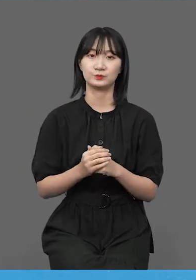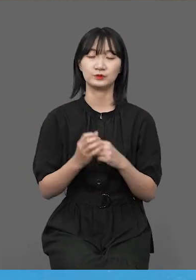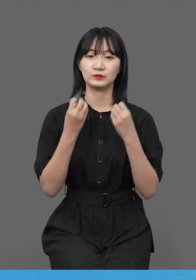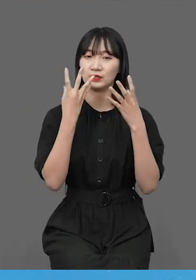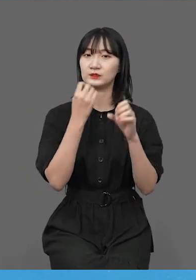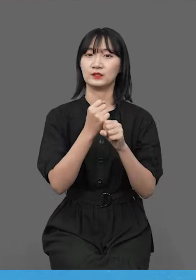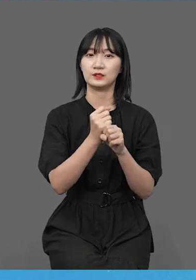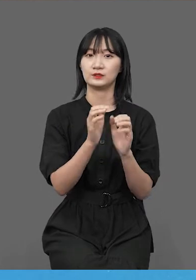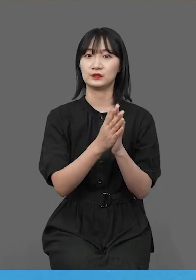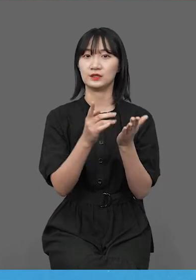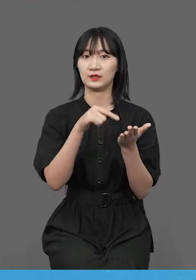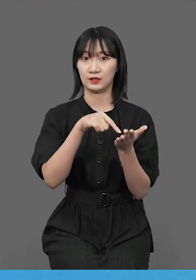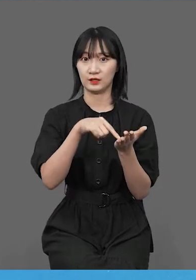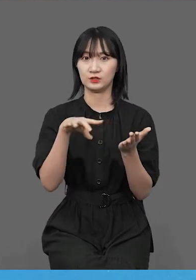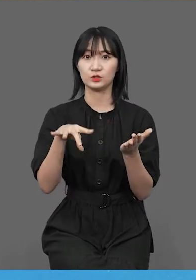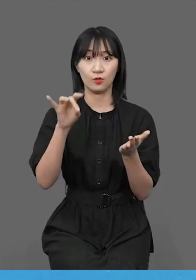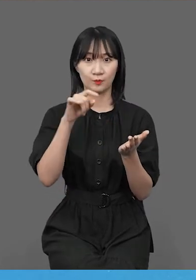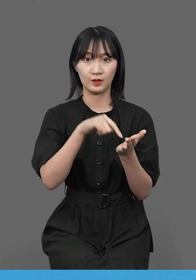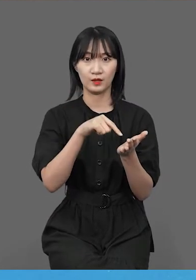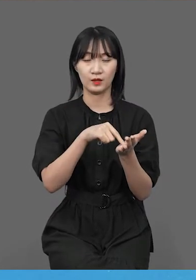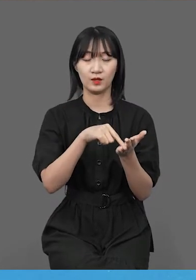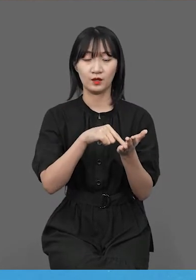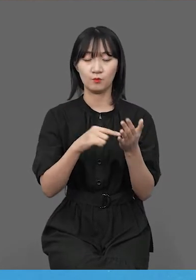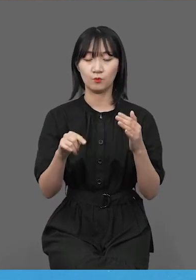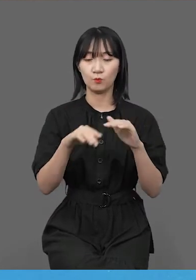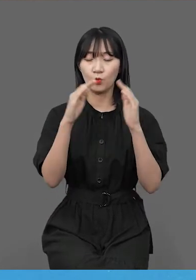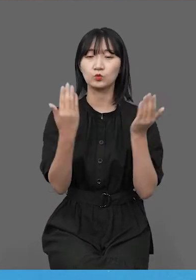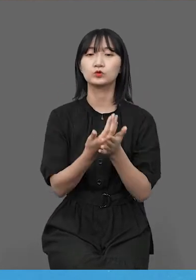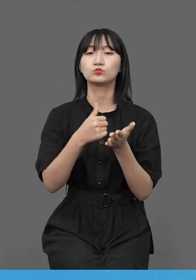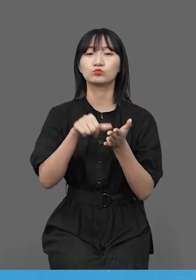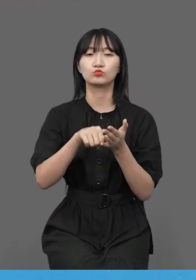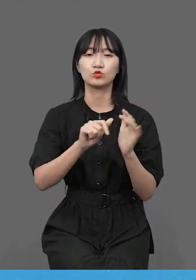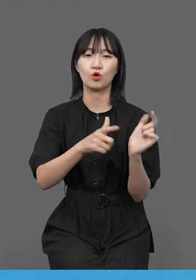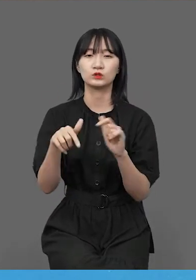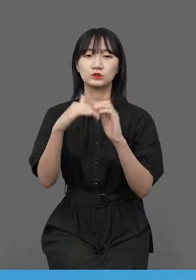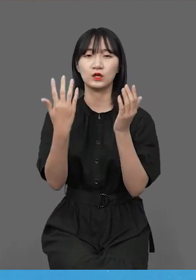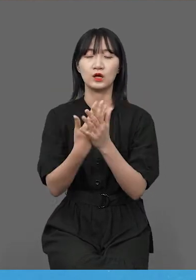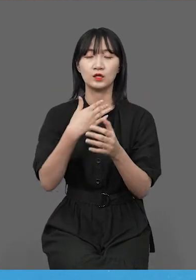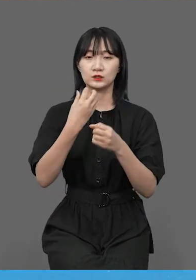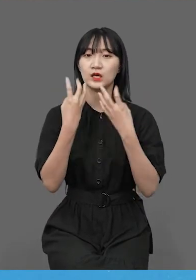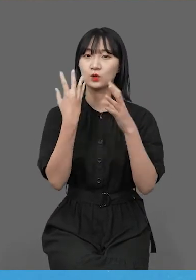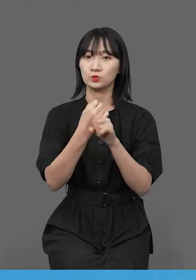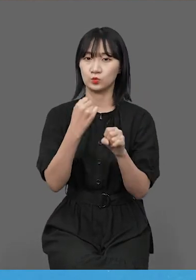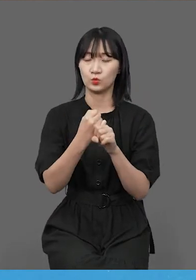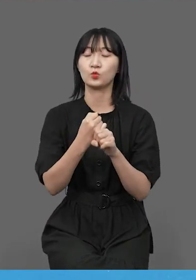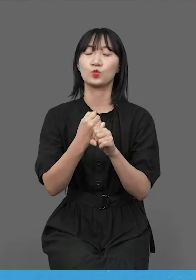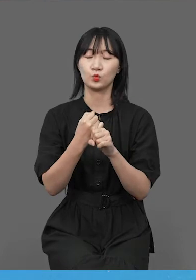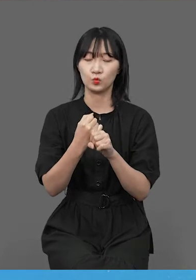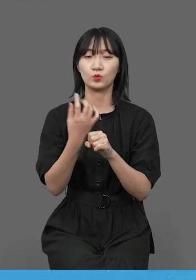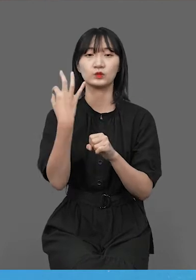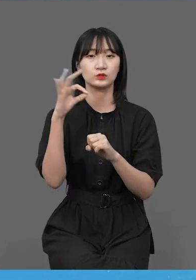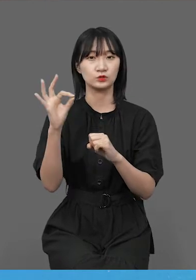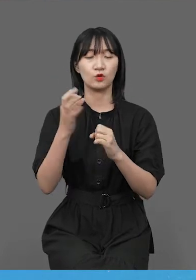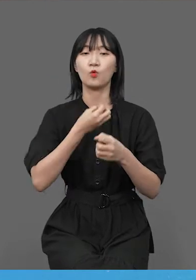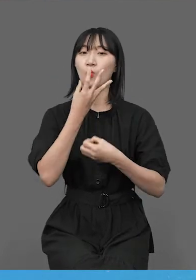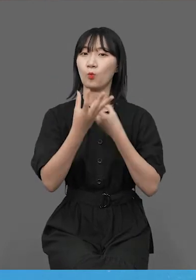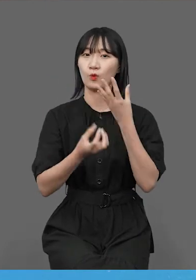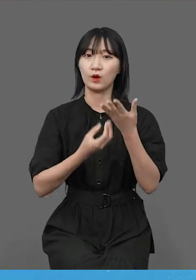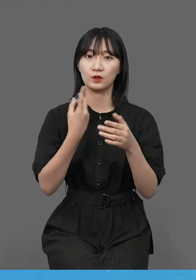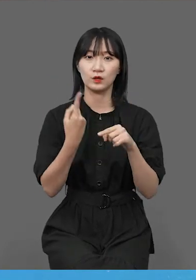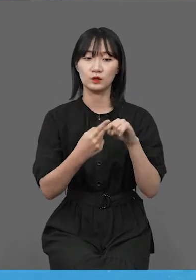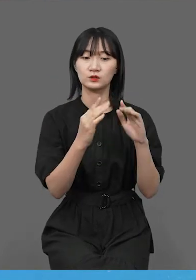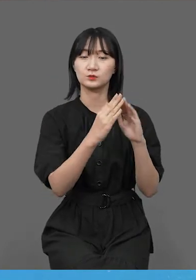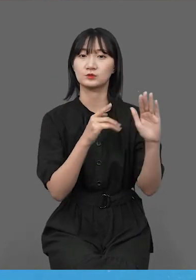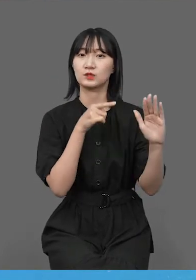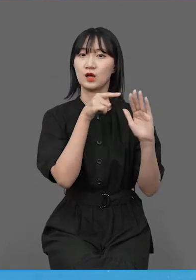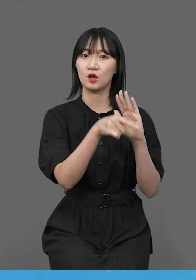창세기에 모든 생물의 창조되었음을 고백하고 받아들이고 그렇게 얘기를 하다가 또 집에